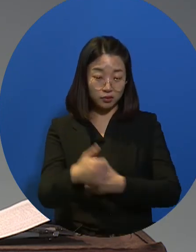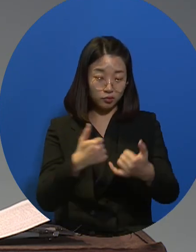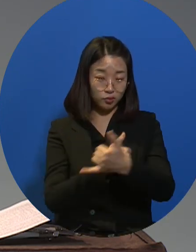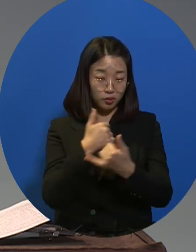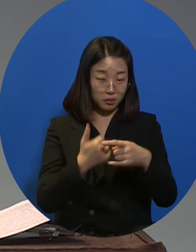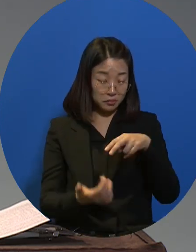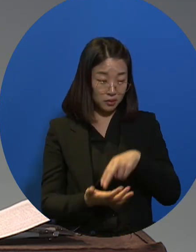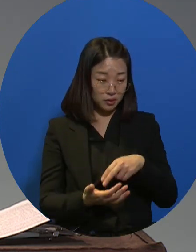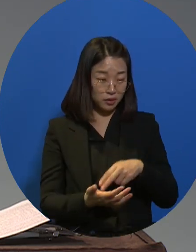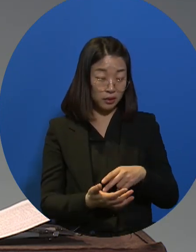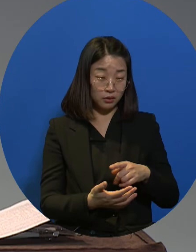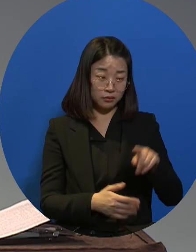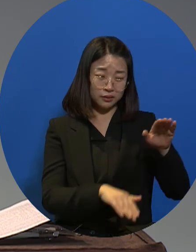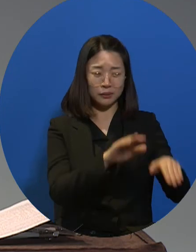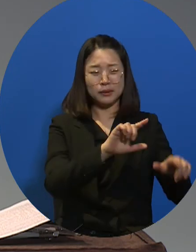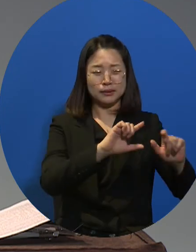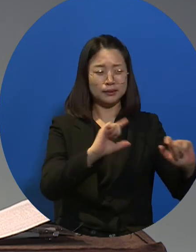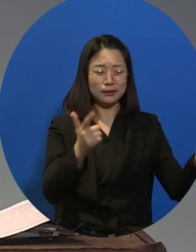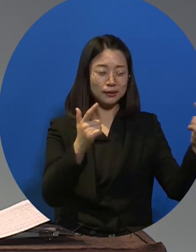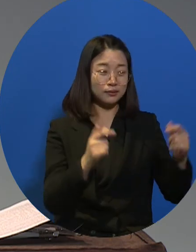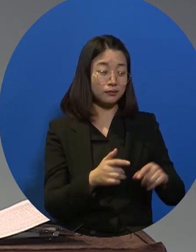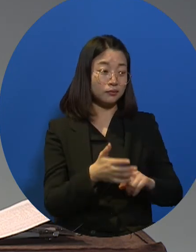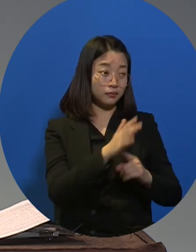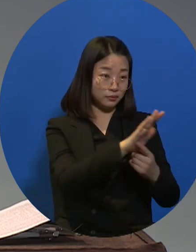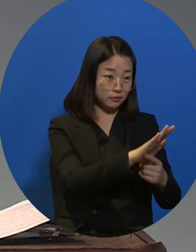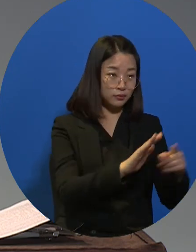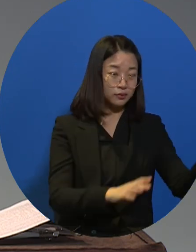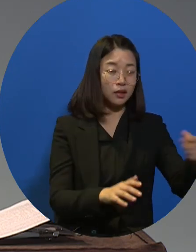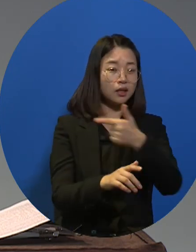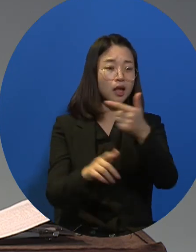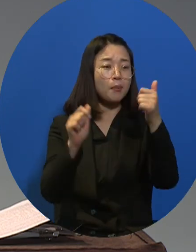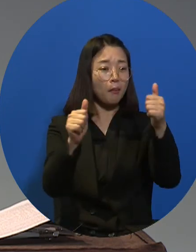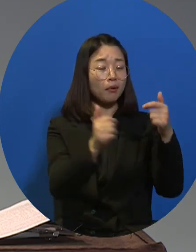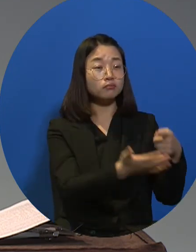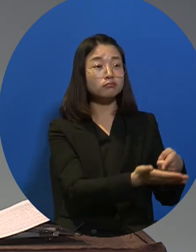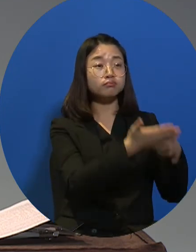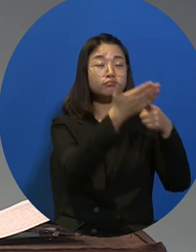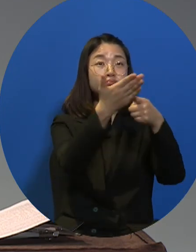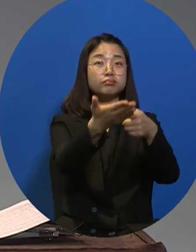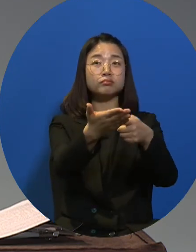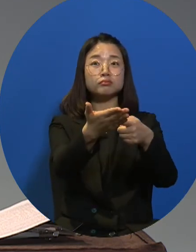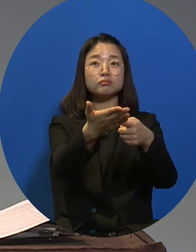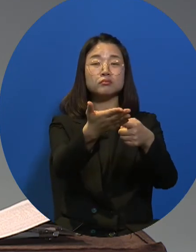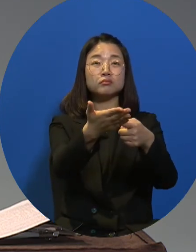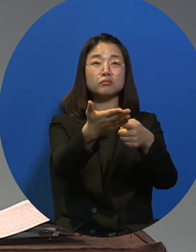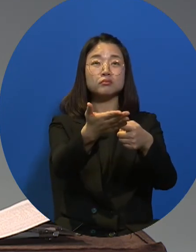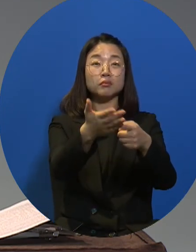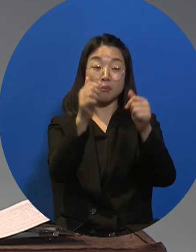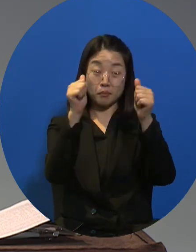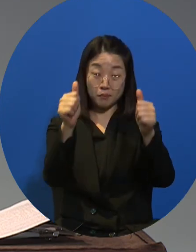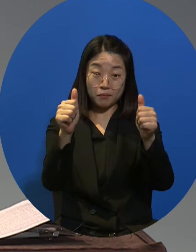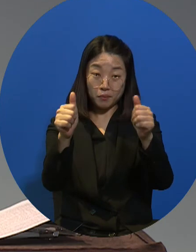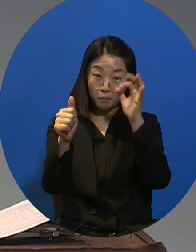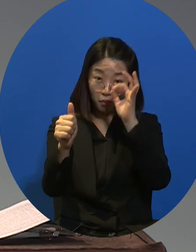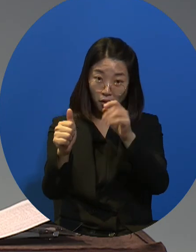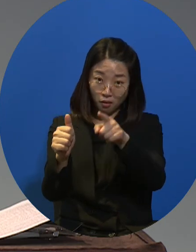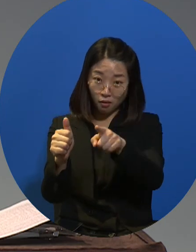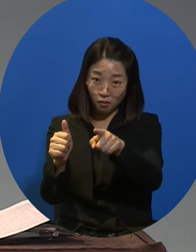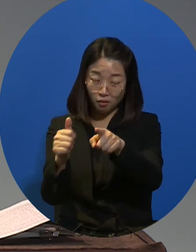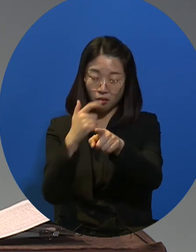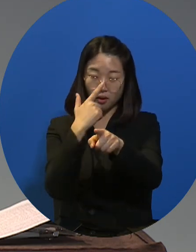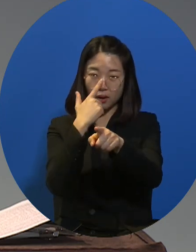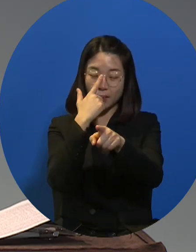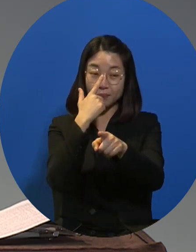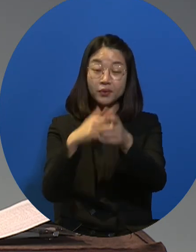해서 기각했던 사건이 대법원까지 가서 뭔가 판결이 이제 대법원까지 가고 또